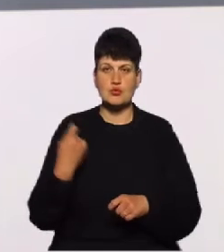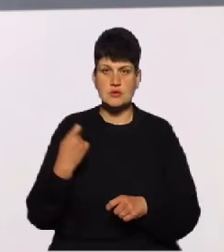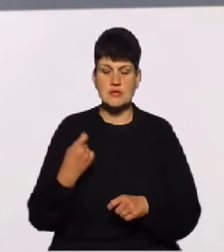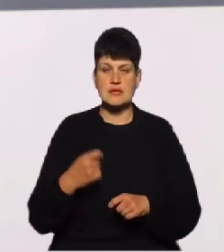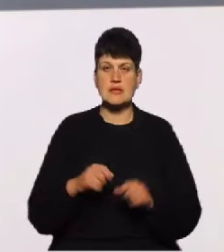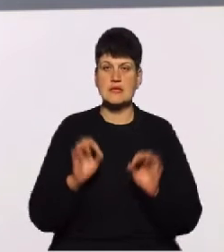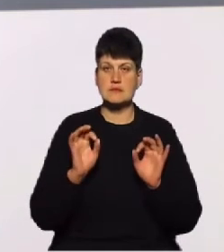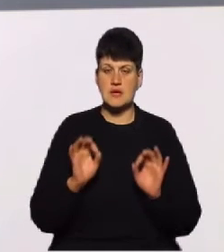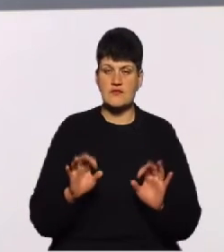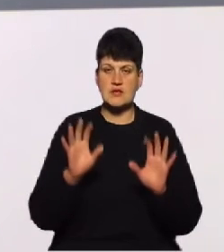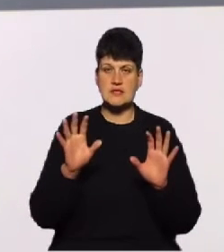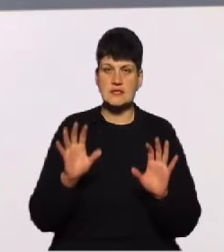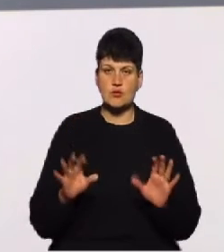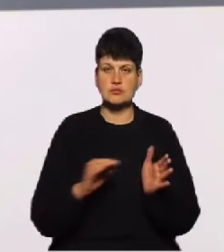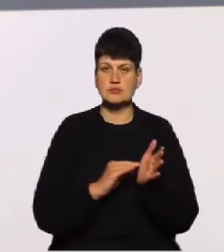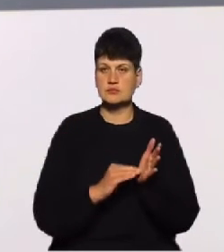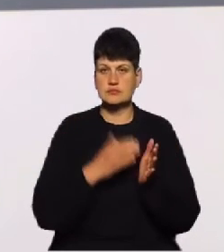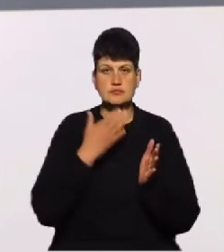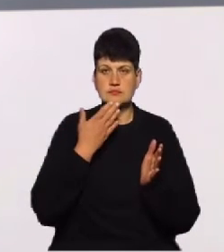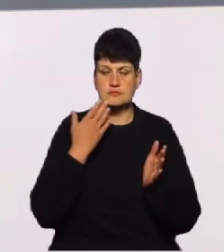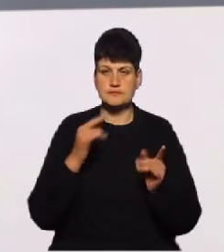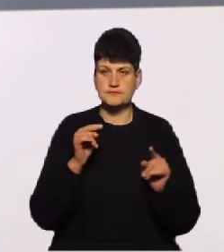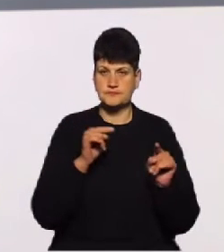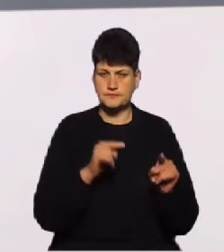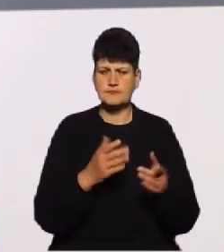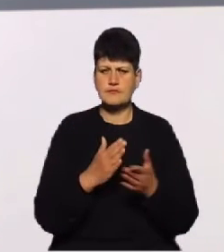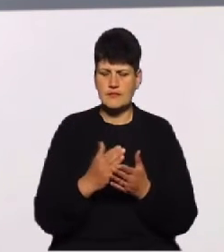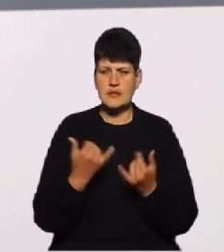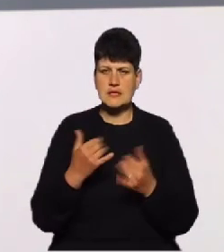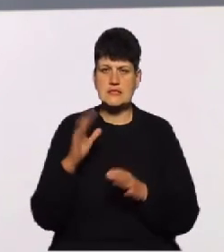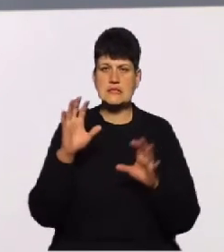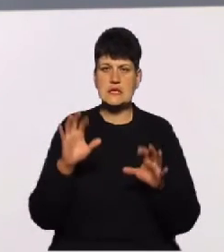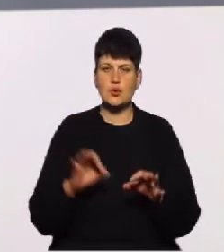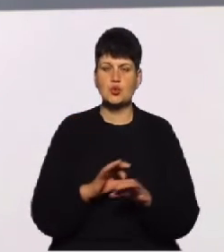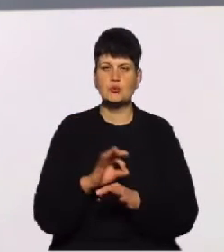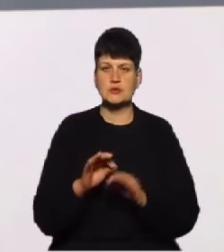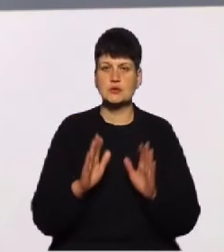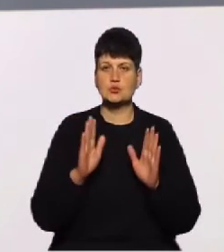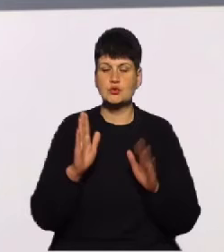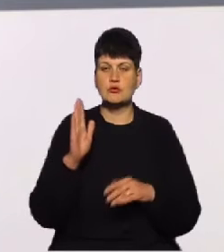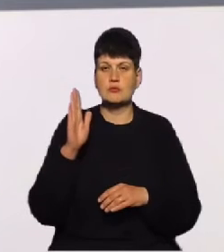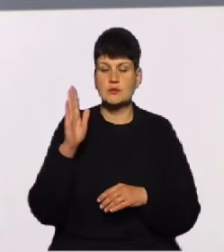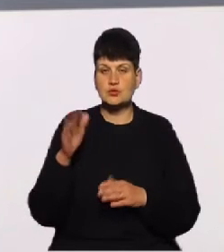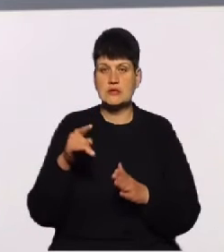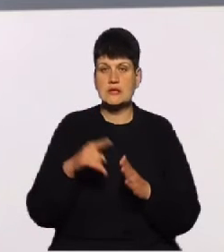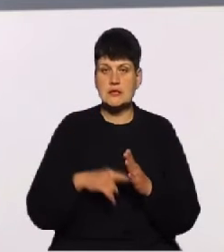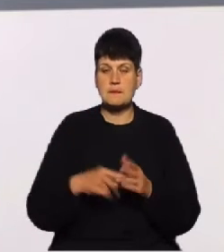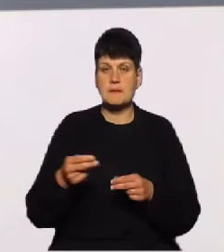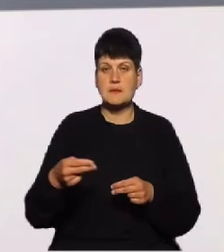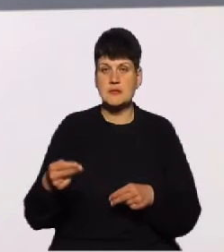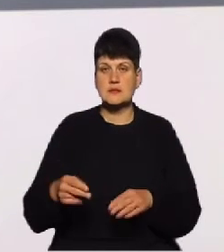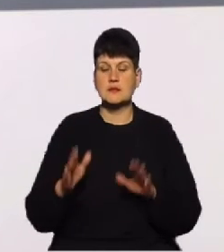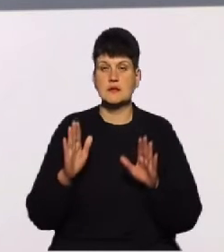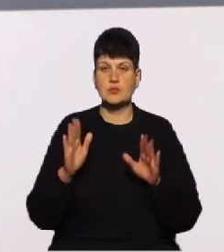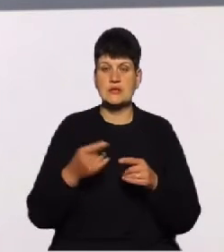не визначені вони. Пізніше, я знаю, що є зараз на законопроект, який буде в майбутньому, надіюся, що підписаний, і ці